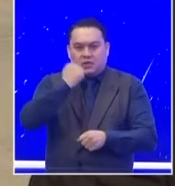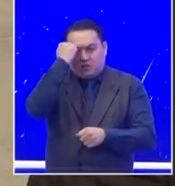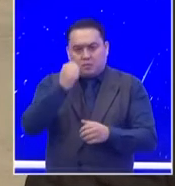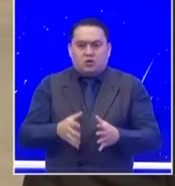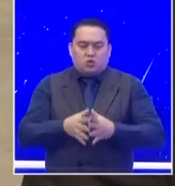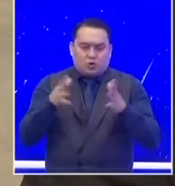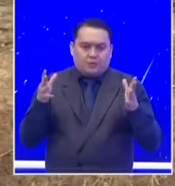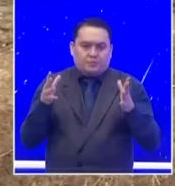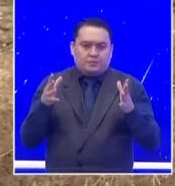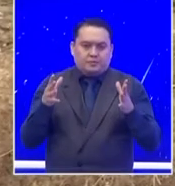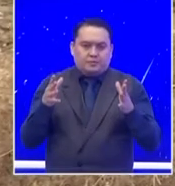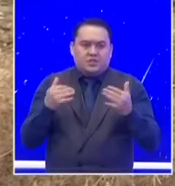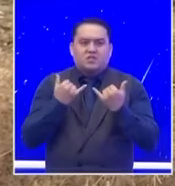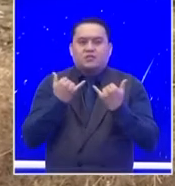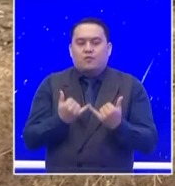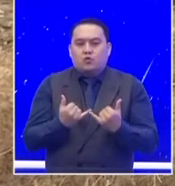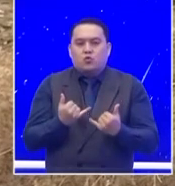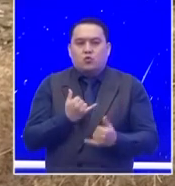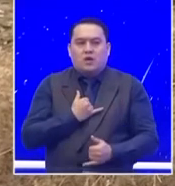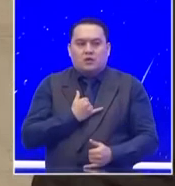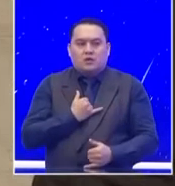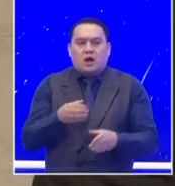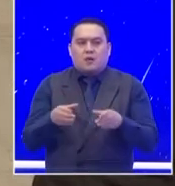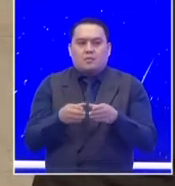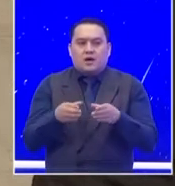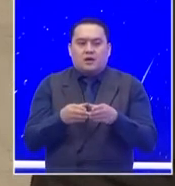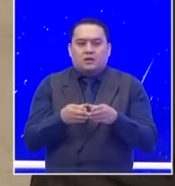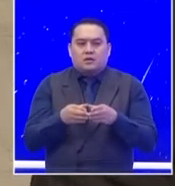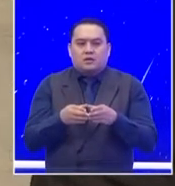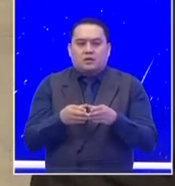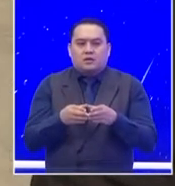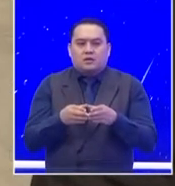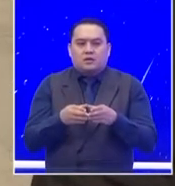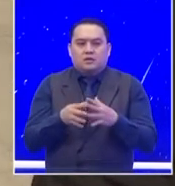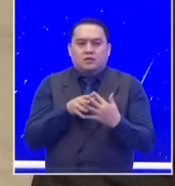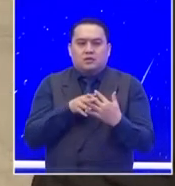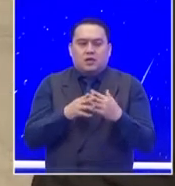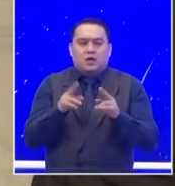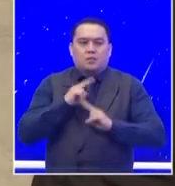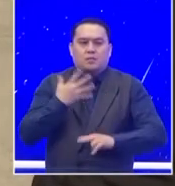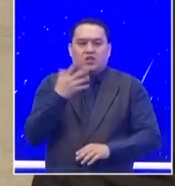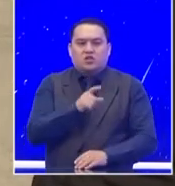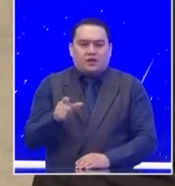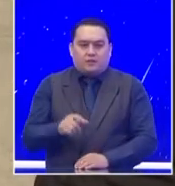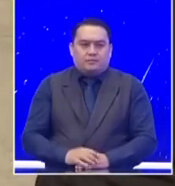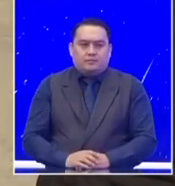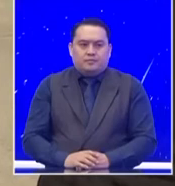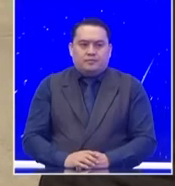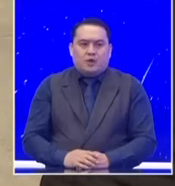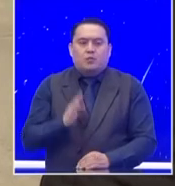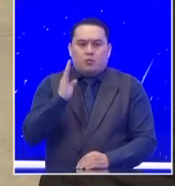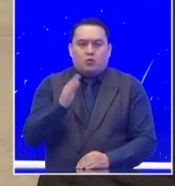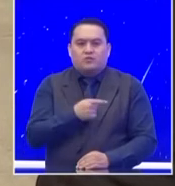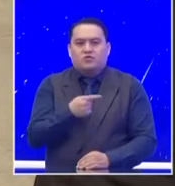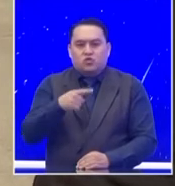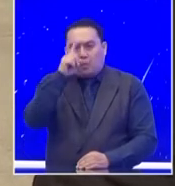конечно. На сегодняшний день компания City Construction из села Кызылагаш работает 5 человек. Но в будущем, в